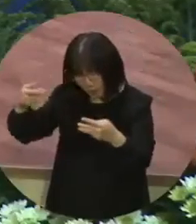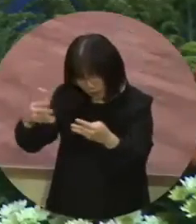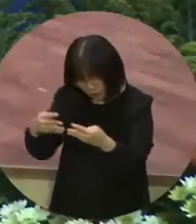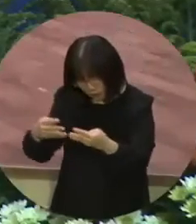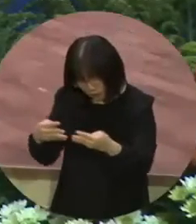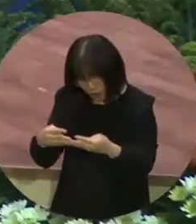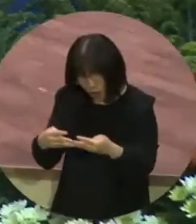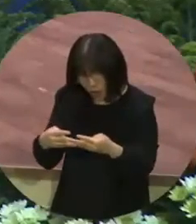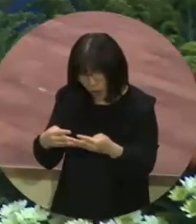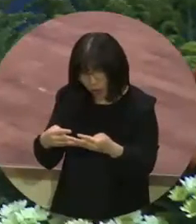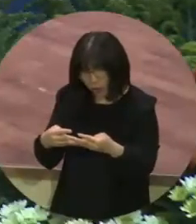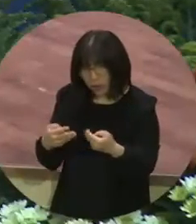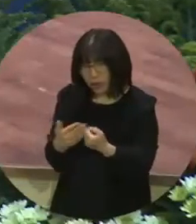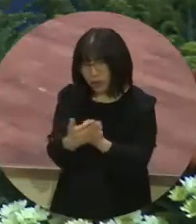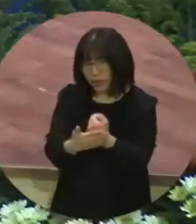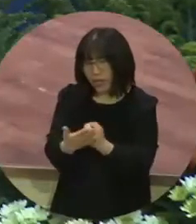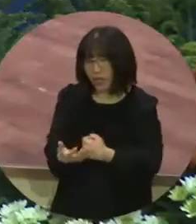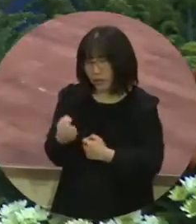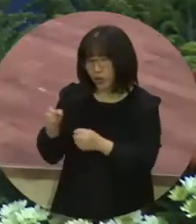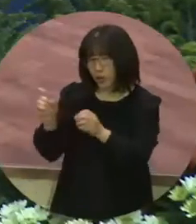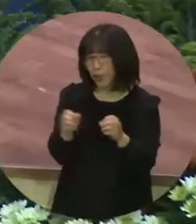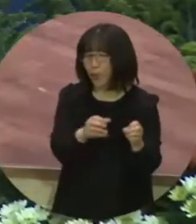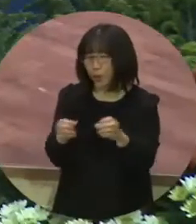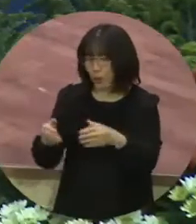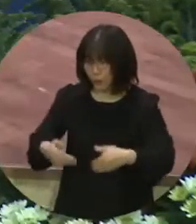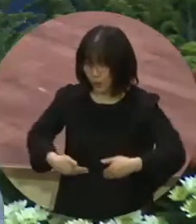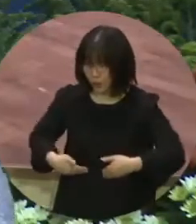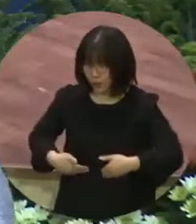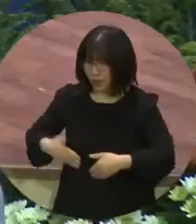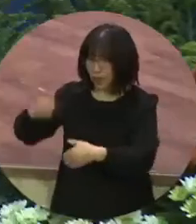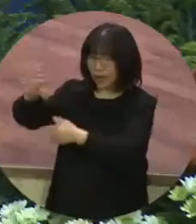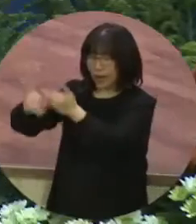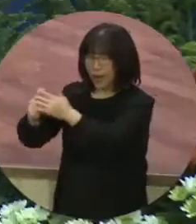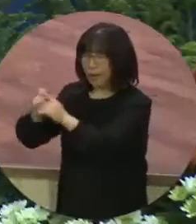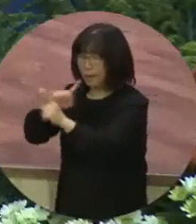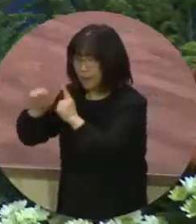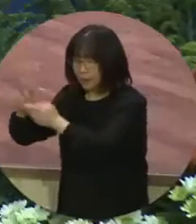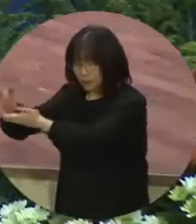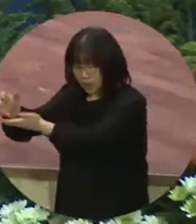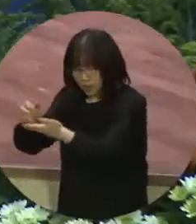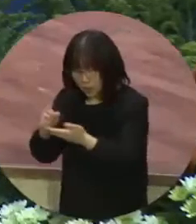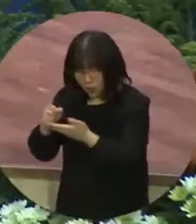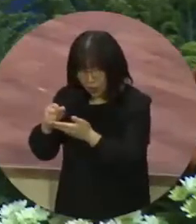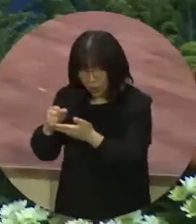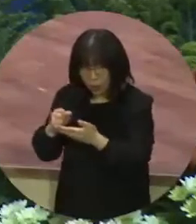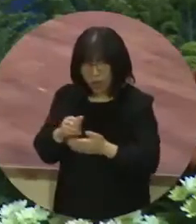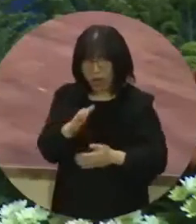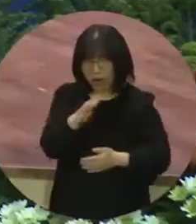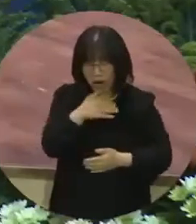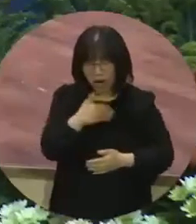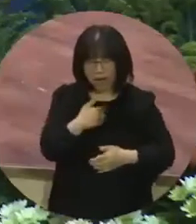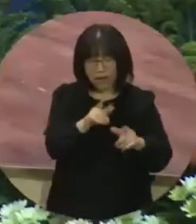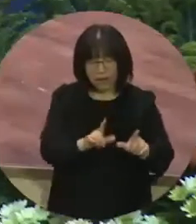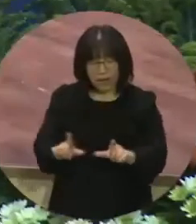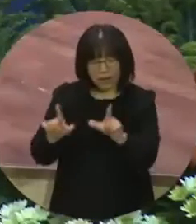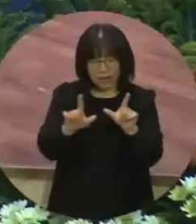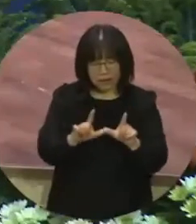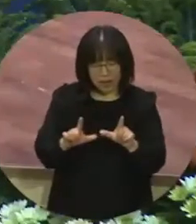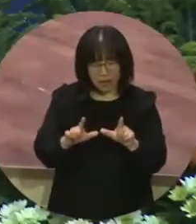은혜. 아멘. 자, 하나님의 말씀 적용해서 받은 은혜 말하는 게 어렵습니까? 하나도 안